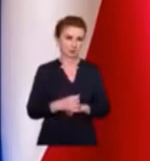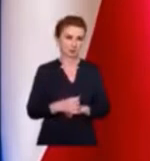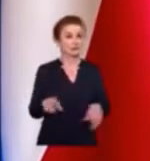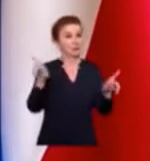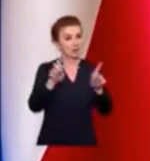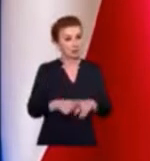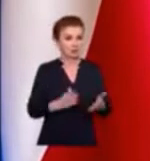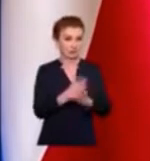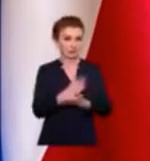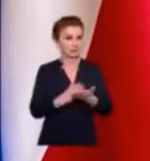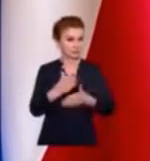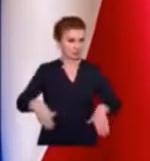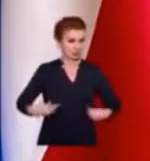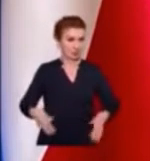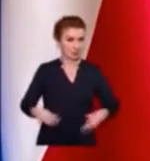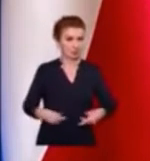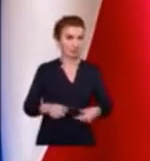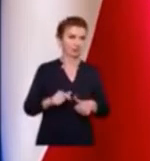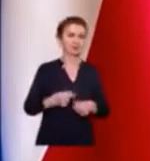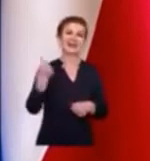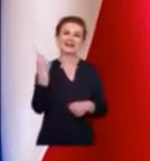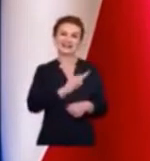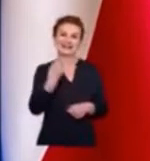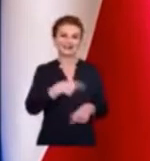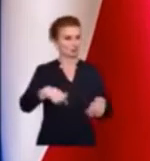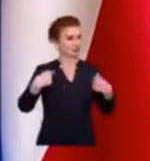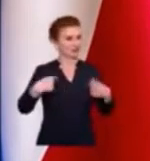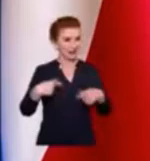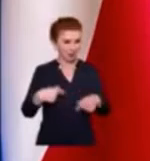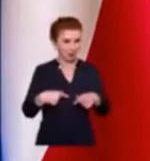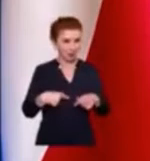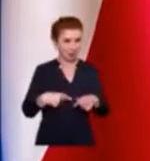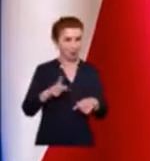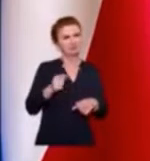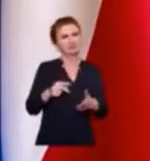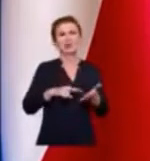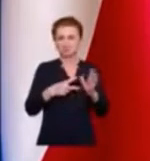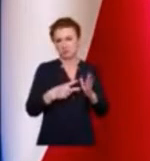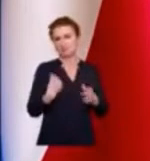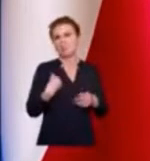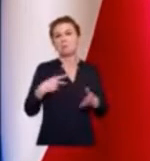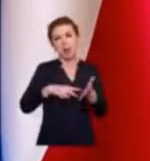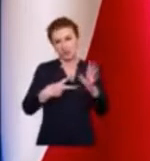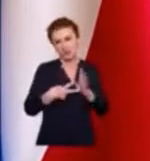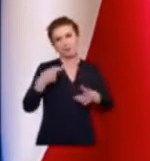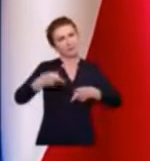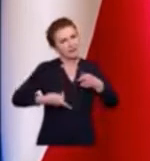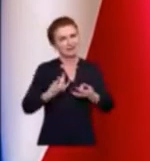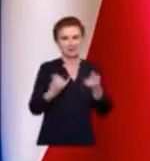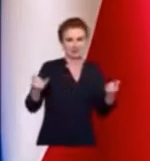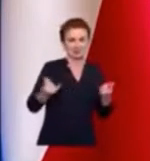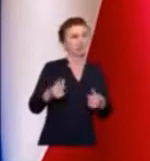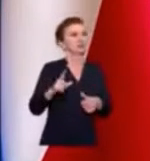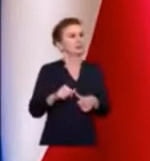zdrowia, choć takich stricte zakazów nie było poza nielicznymi zabiegami planowymi, jednak widzimy wyraźnie, że